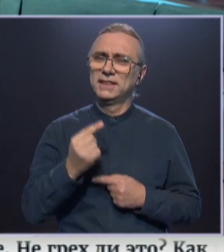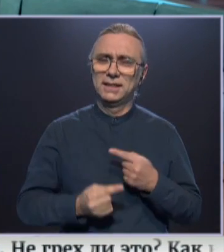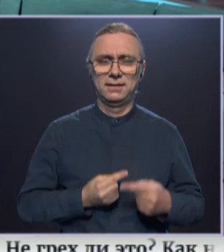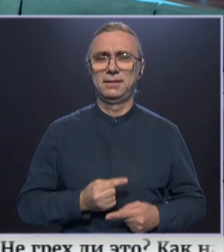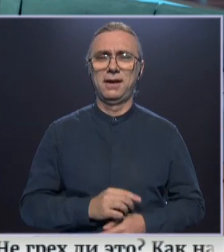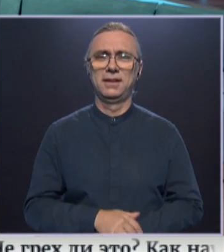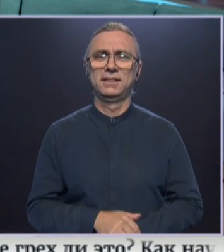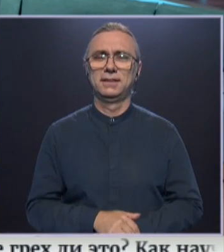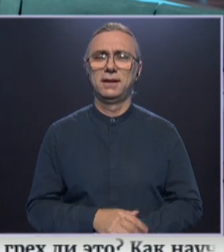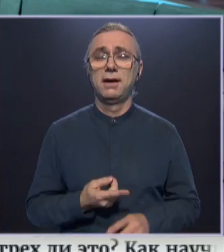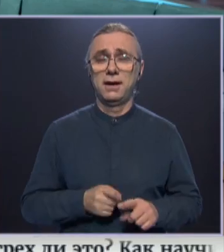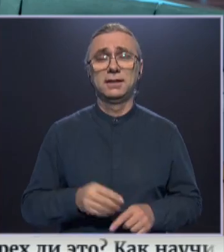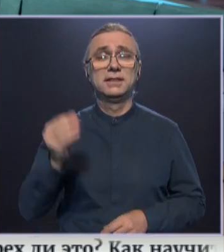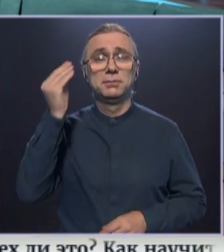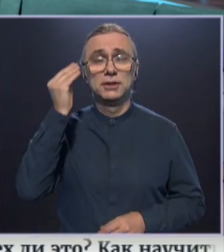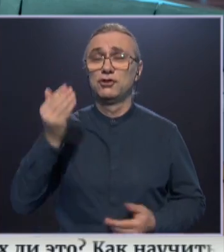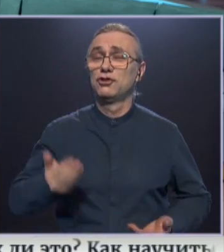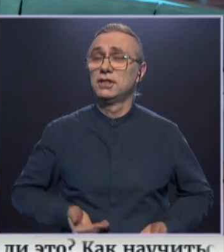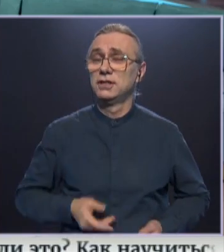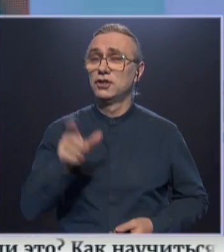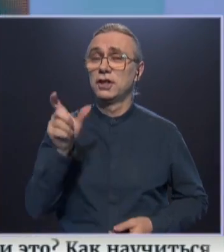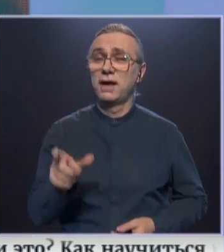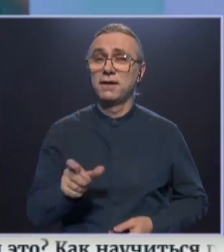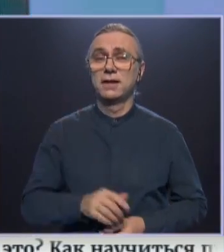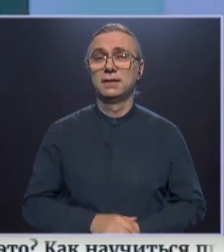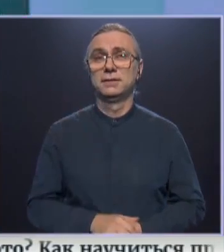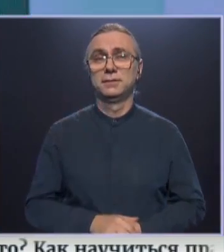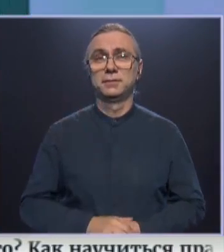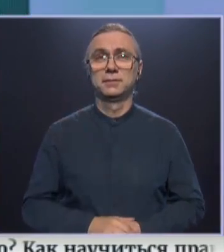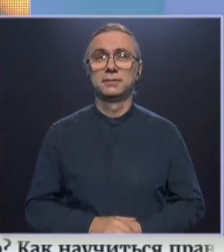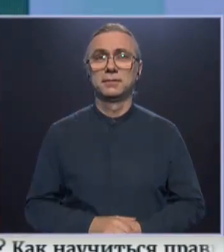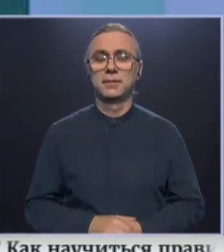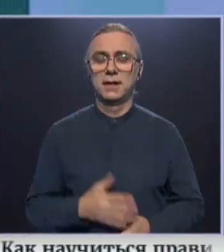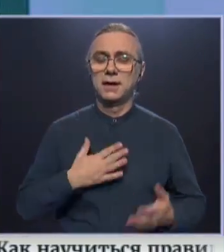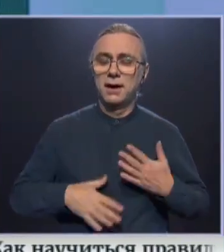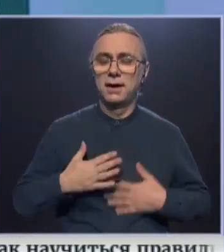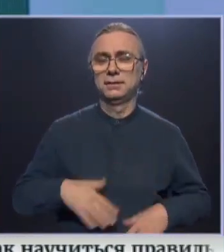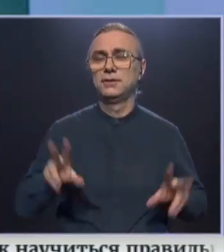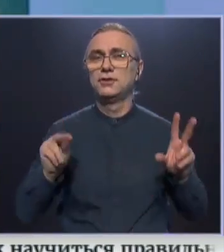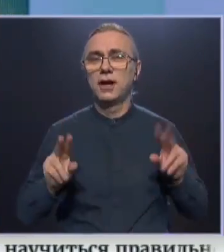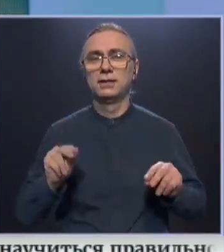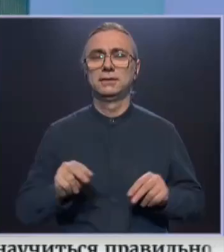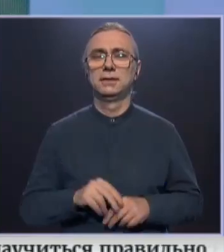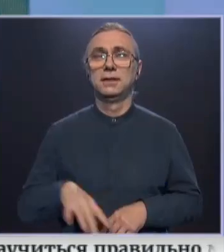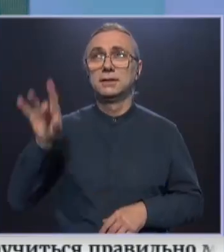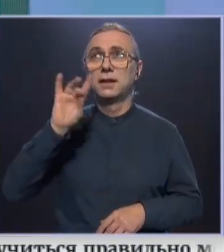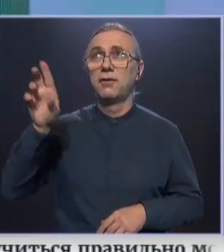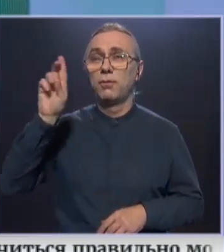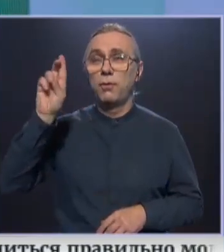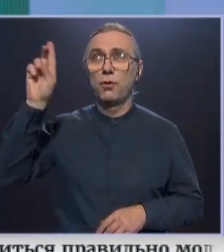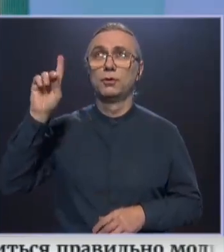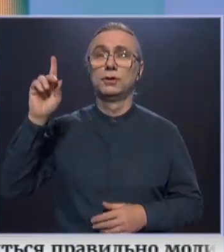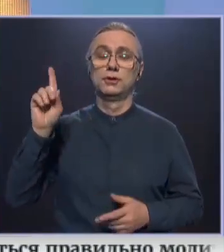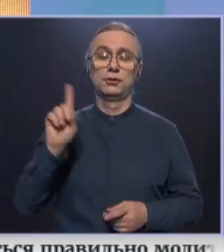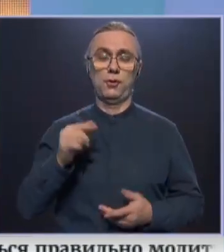Это смысл жизни человека в радости, в счастье. Слава Богу за то, что у нас